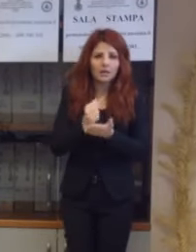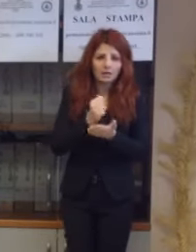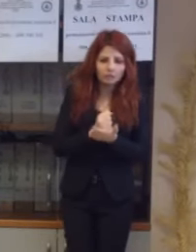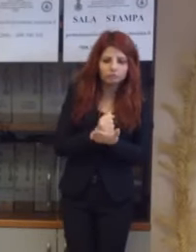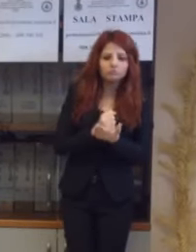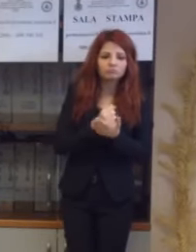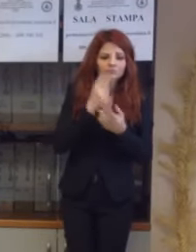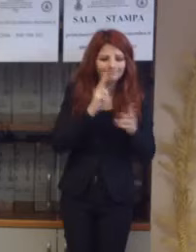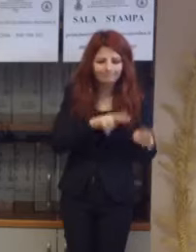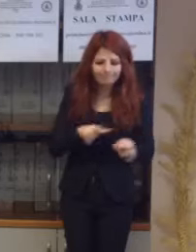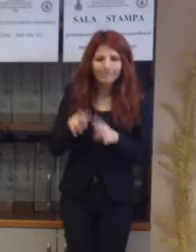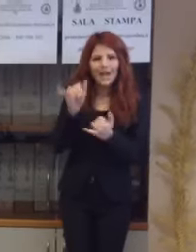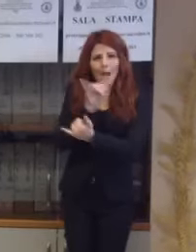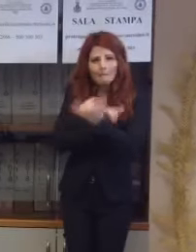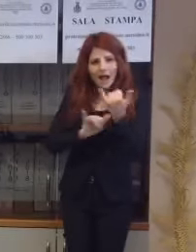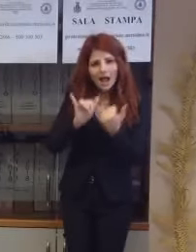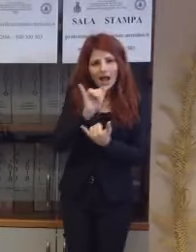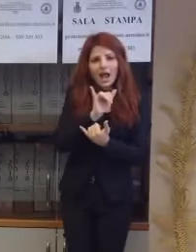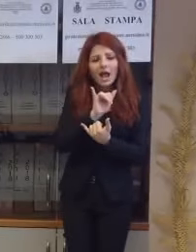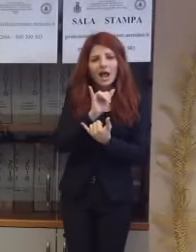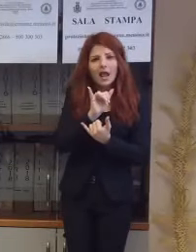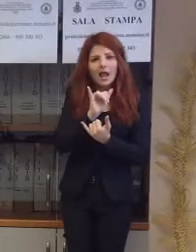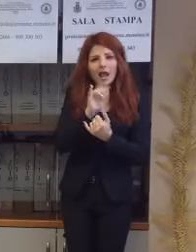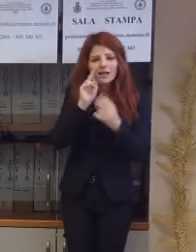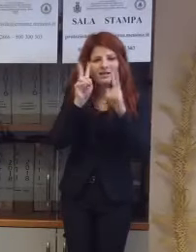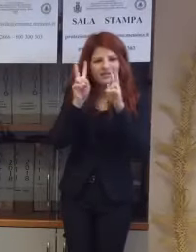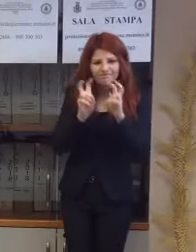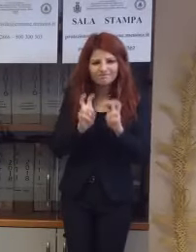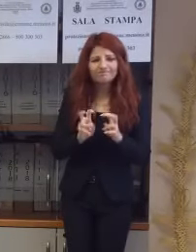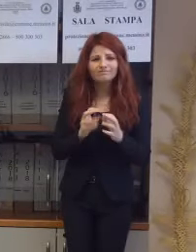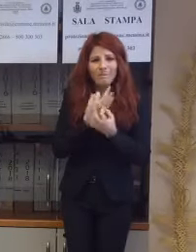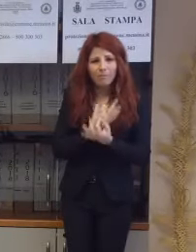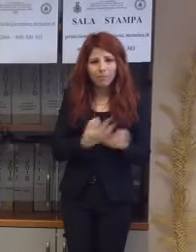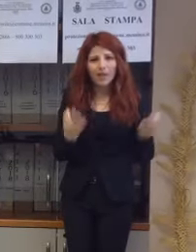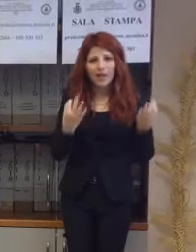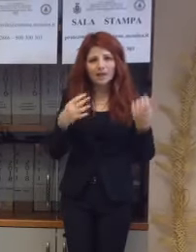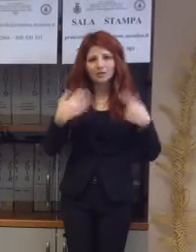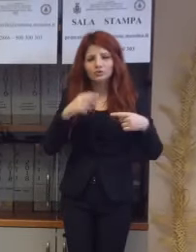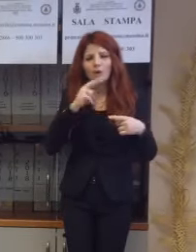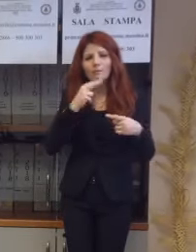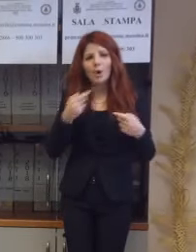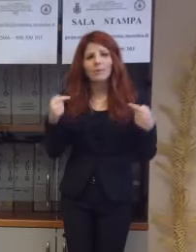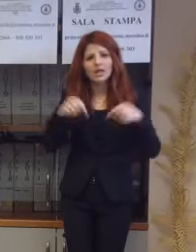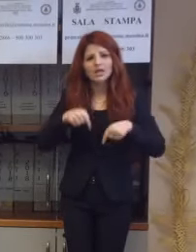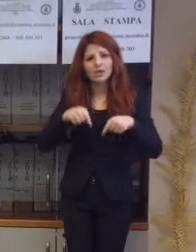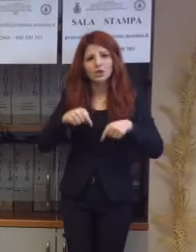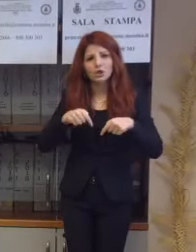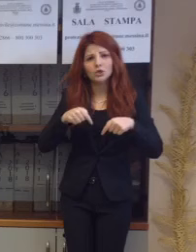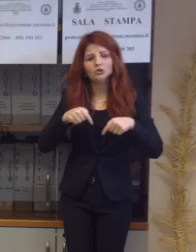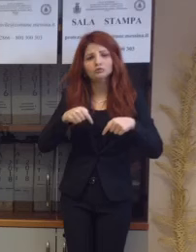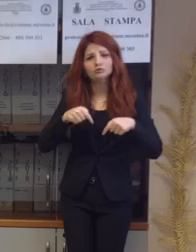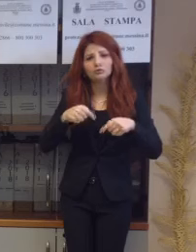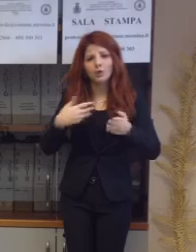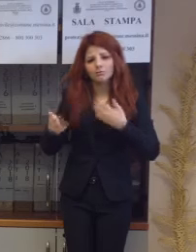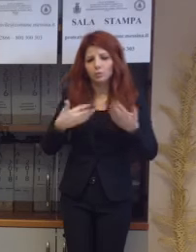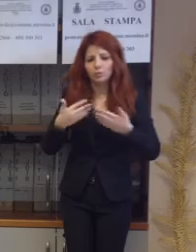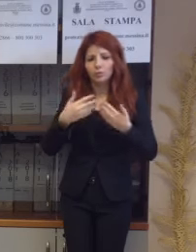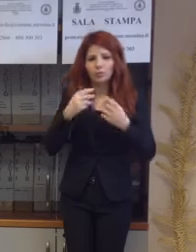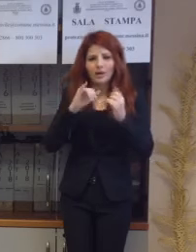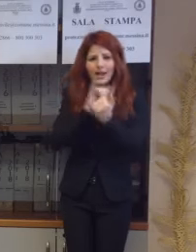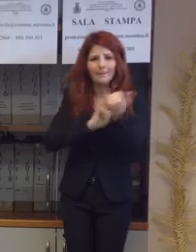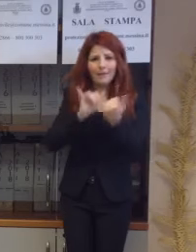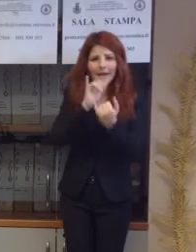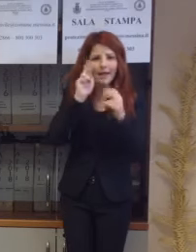che stiamo smaltendo, ma che abbiamo fatto un piano, abbiamo fatto una riunione oggi pomeriggio per smaltirle velocemente, anche perché